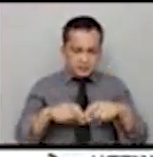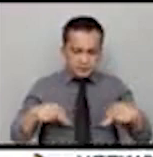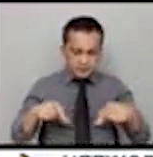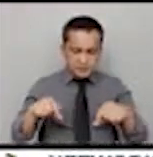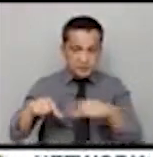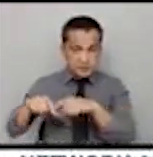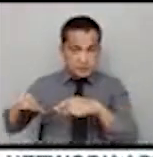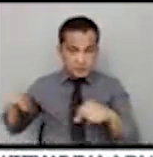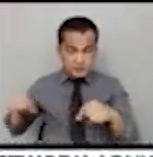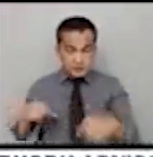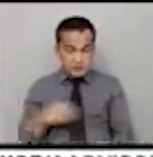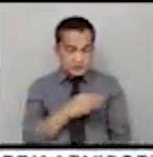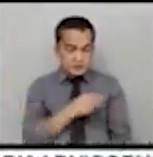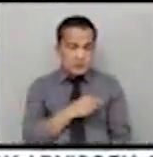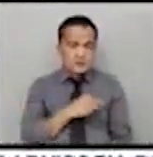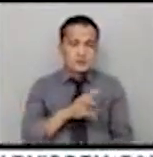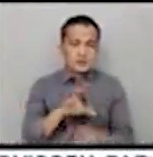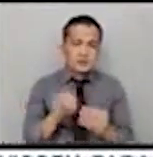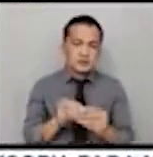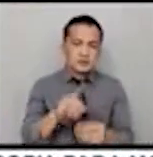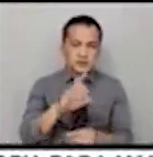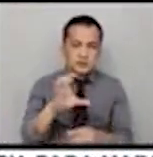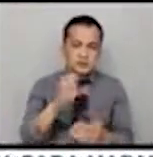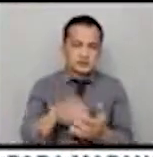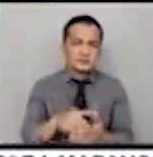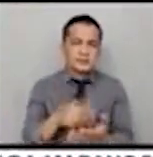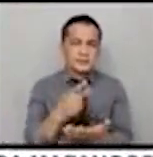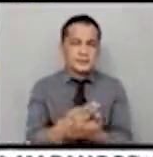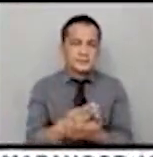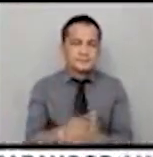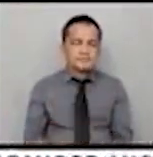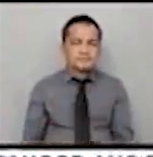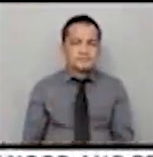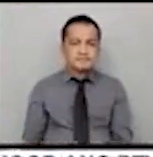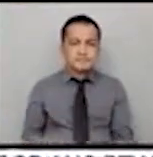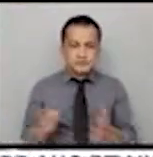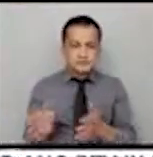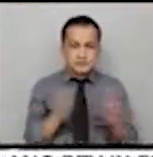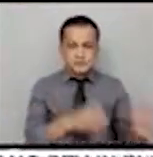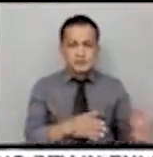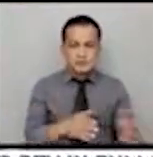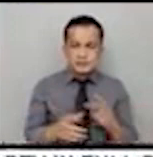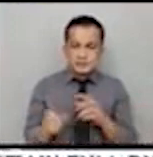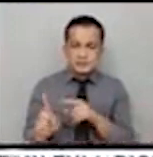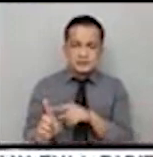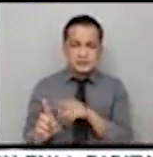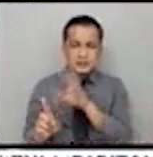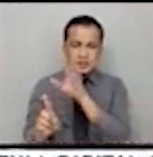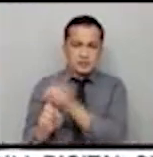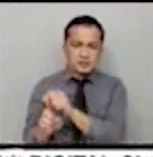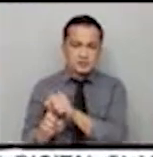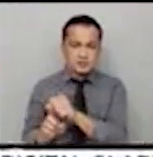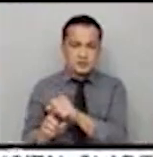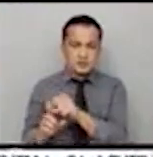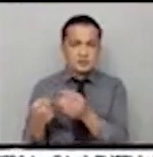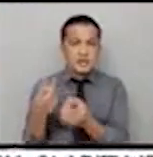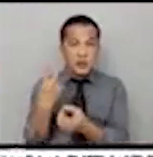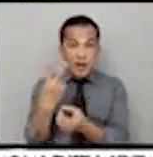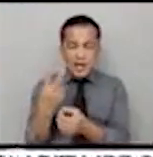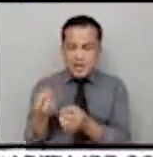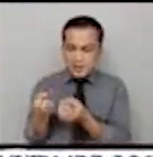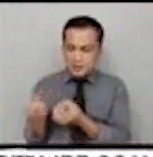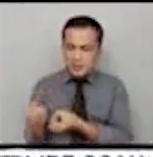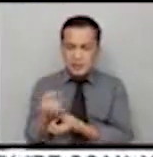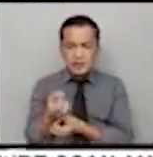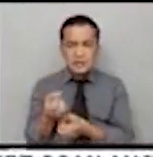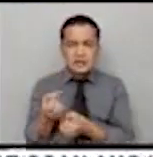ng 100,000 pesos. Kalaboso naman sa anti-illegal drug operation ng PDEA ang mag-live-in partner na nagpapatakbo